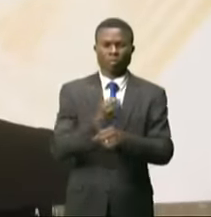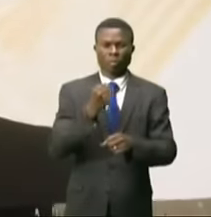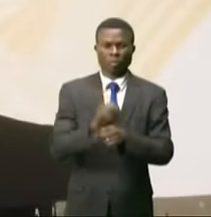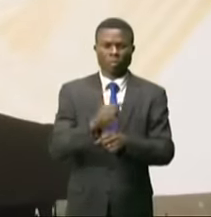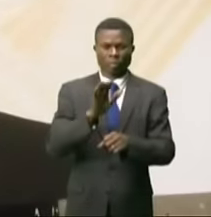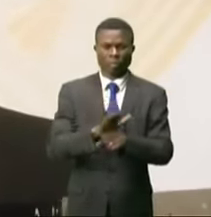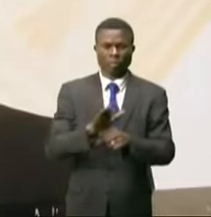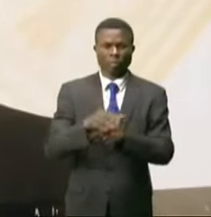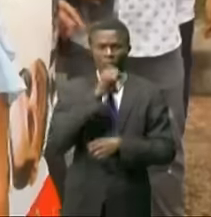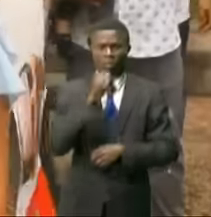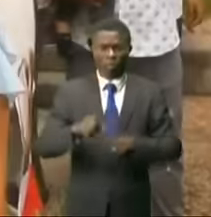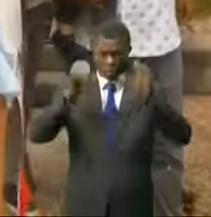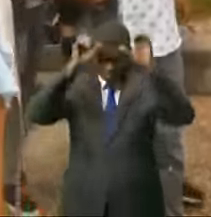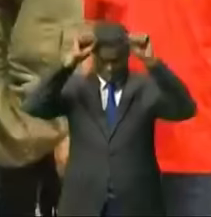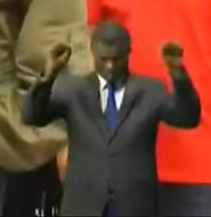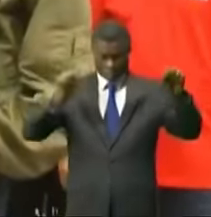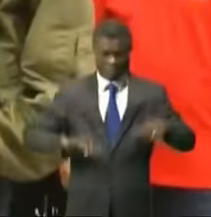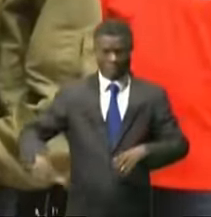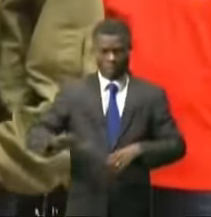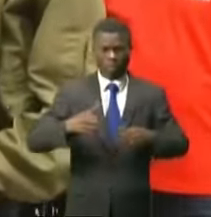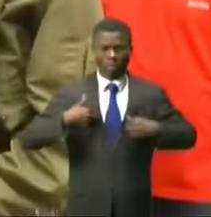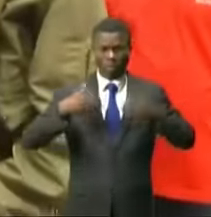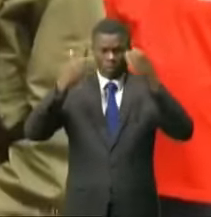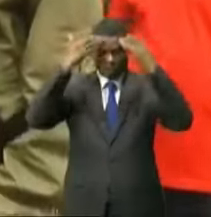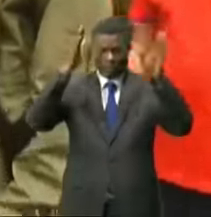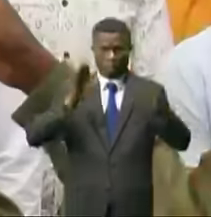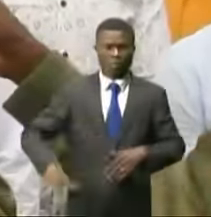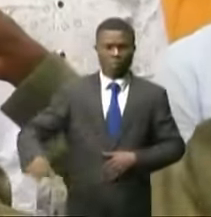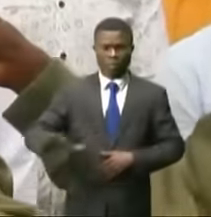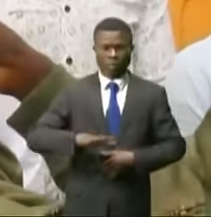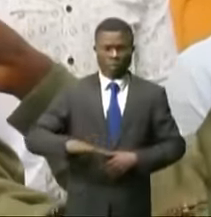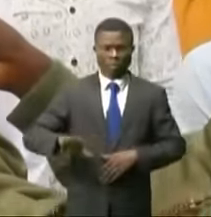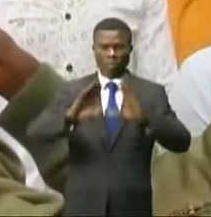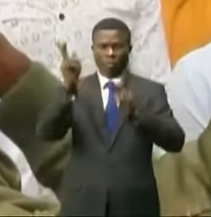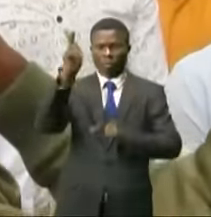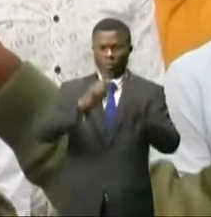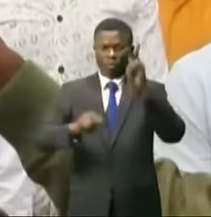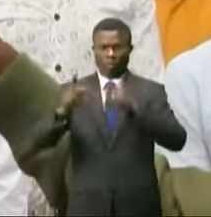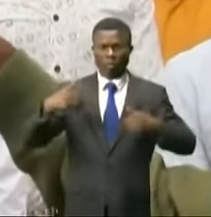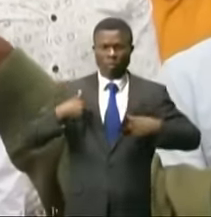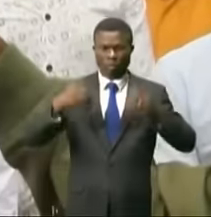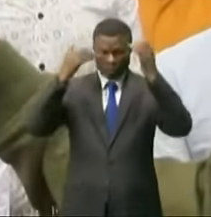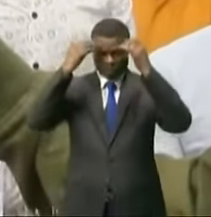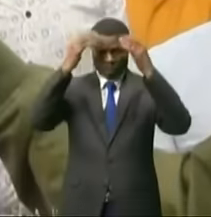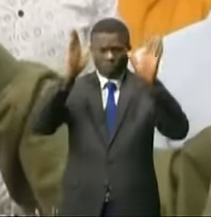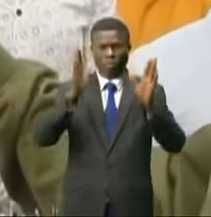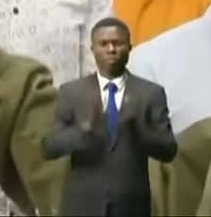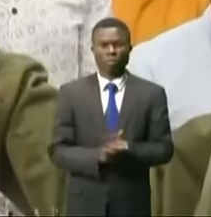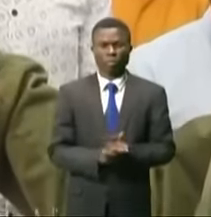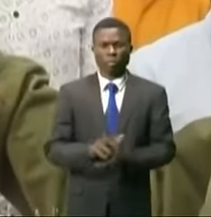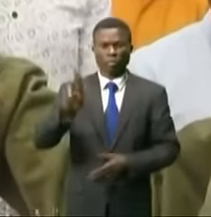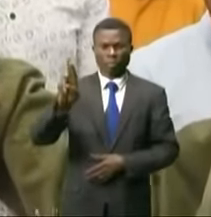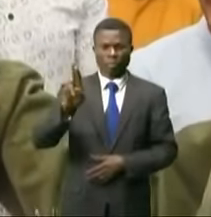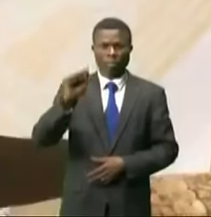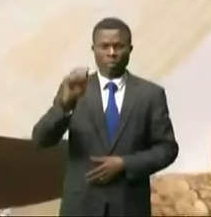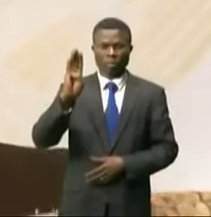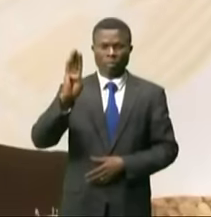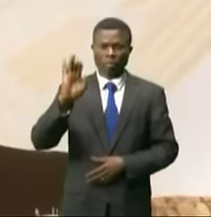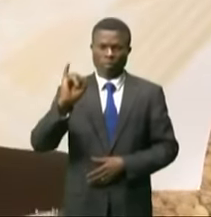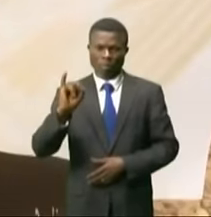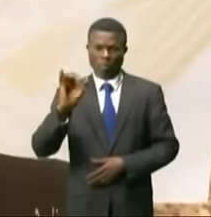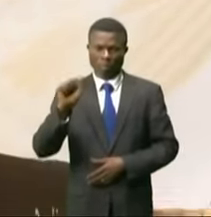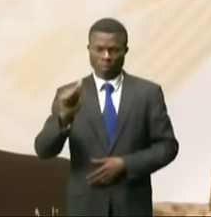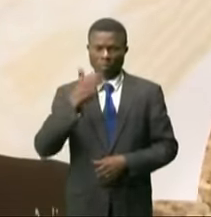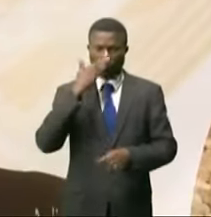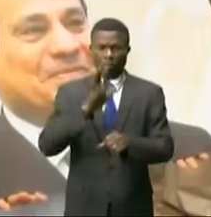président sortant à la tête de ce pays. Le président de cette communauté égyptienne en RDC, Rabia Mansour,